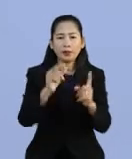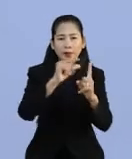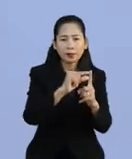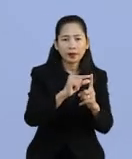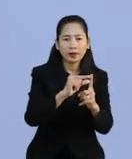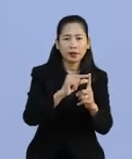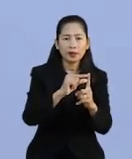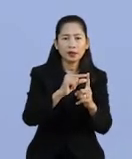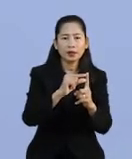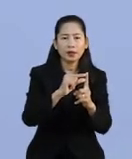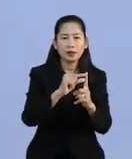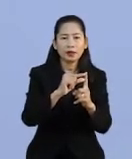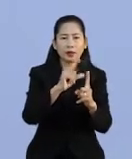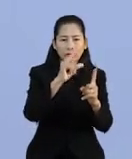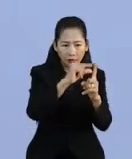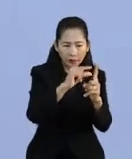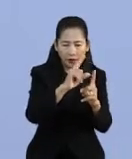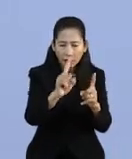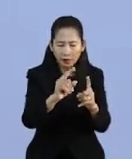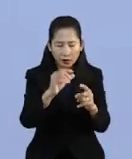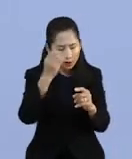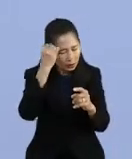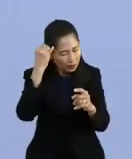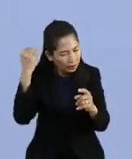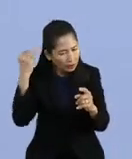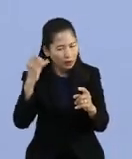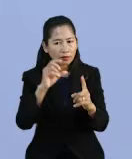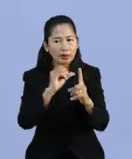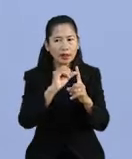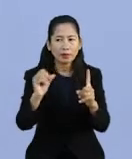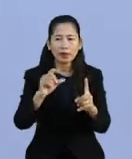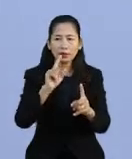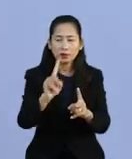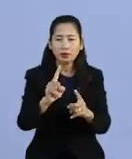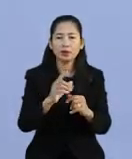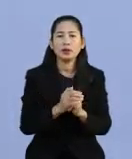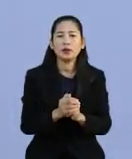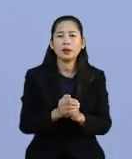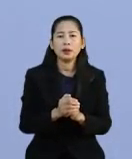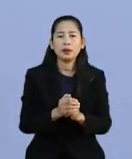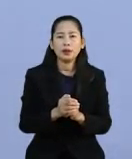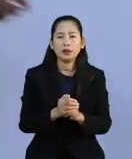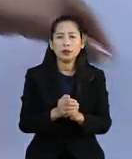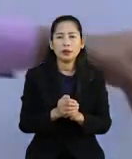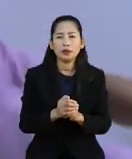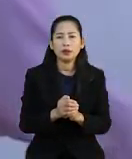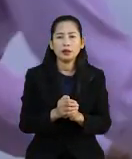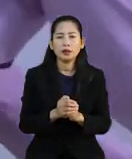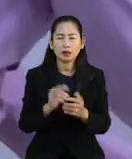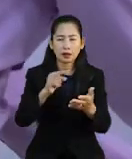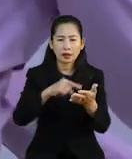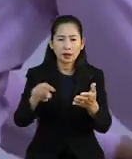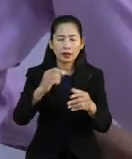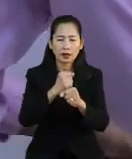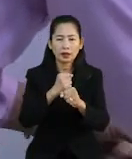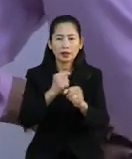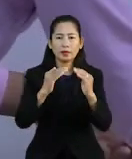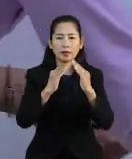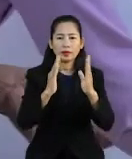bia không mùi bia ăn tay ở bàn môi là bà nó có nát chả chẳng thay việc đó bị thật cái cáp